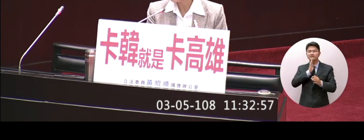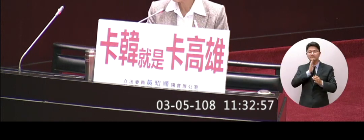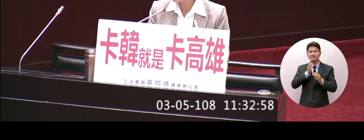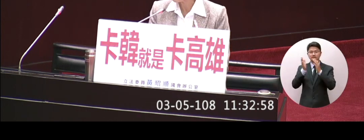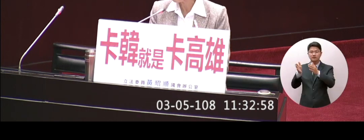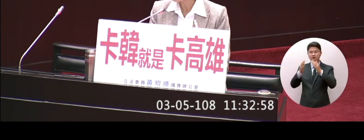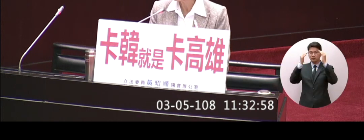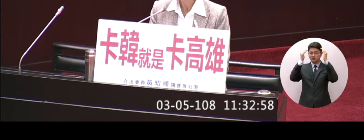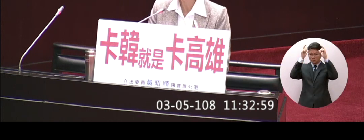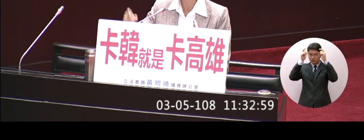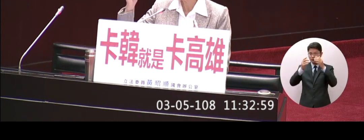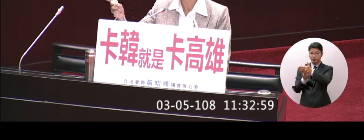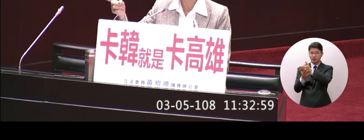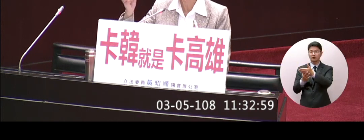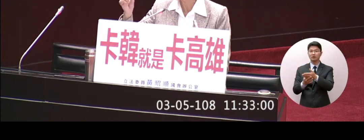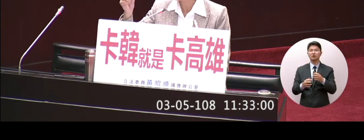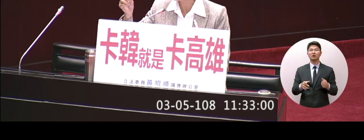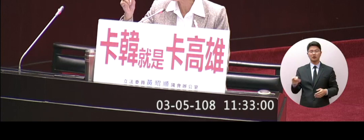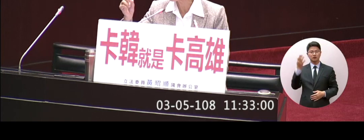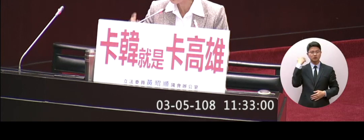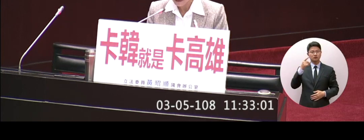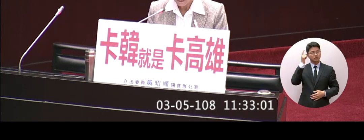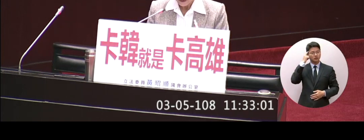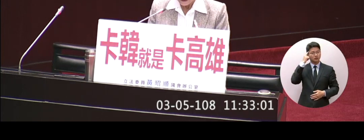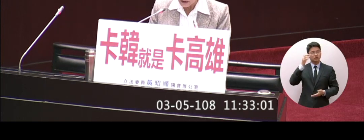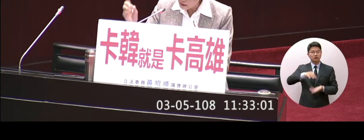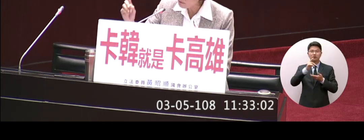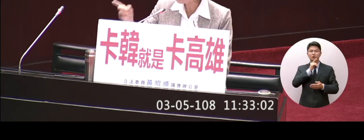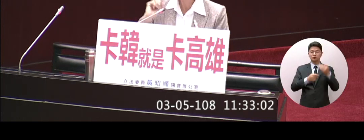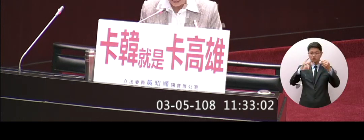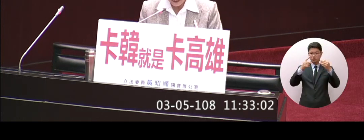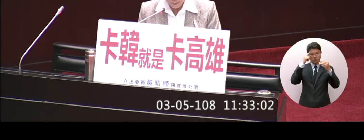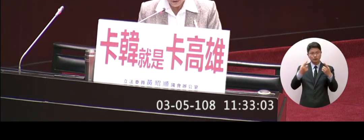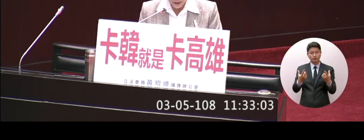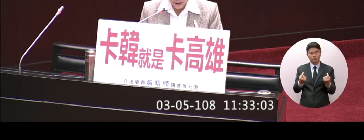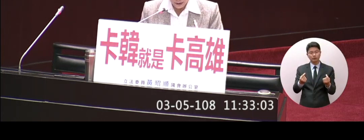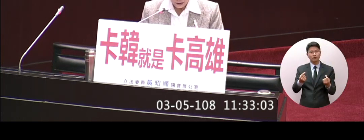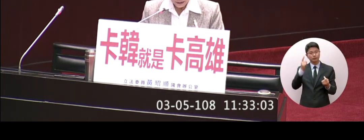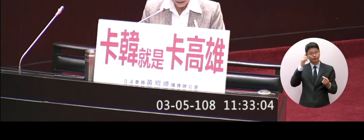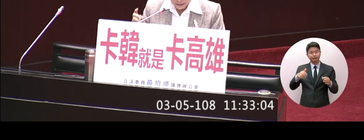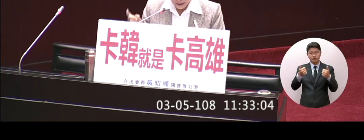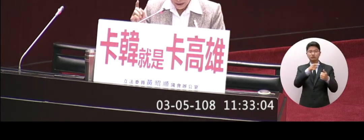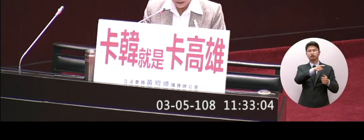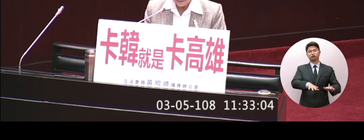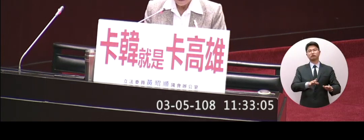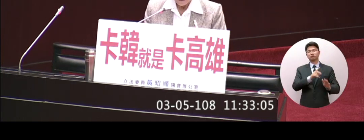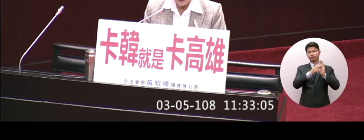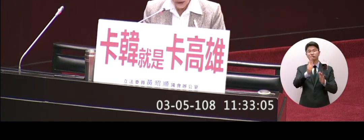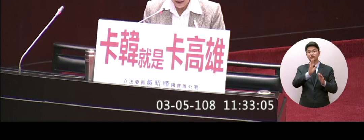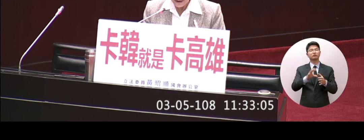瑜在选举的过程当中，他就已经提了92共识。你今天不说明也没有关系哈，但